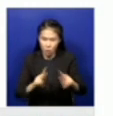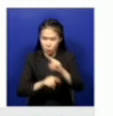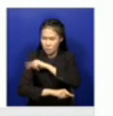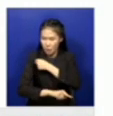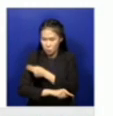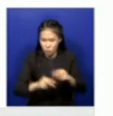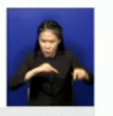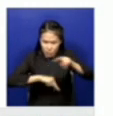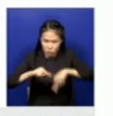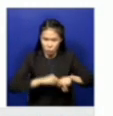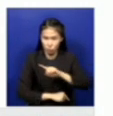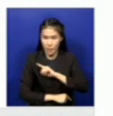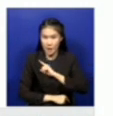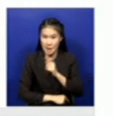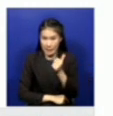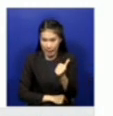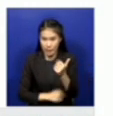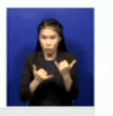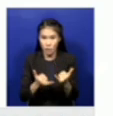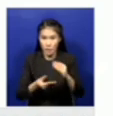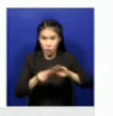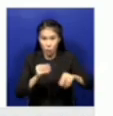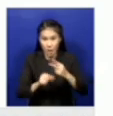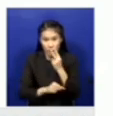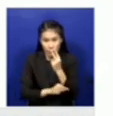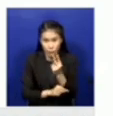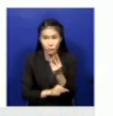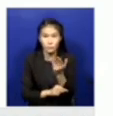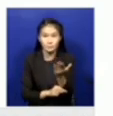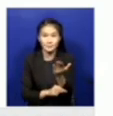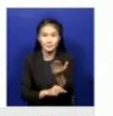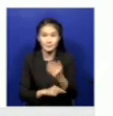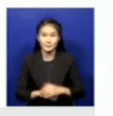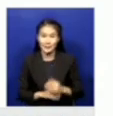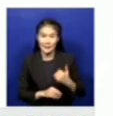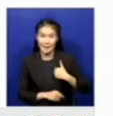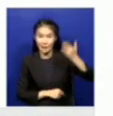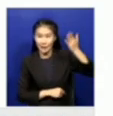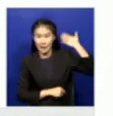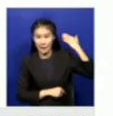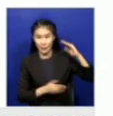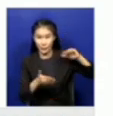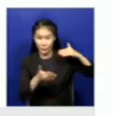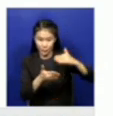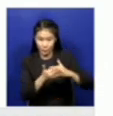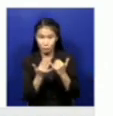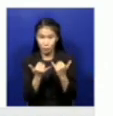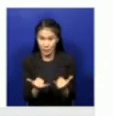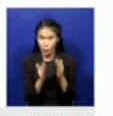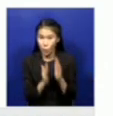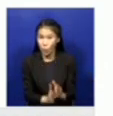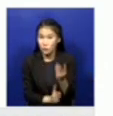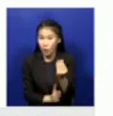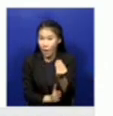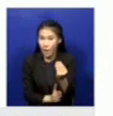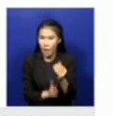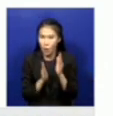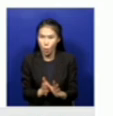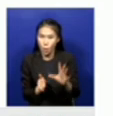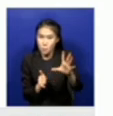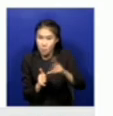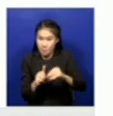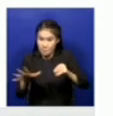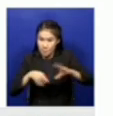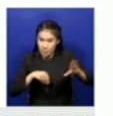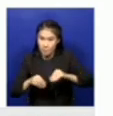องรับได้ตัวเลขขนาดนี้ครับปรากฏว่าตั้งแต่วันแรกจนถึงขณะนี้ปัจจุบันเนี่ยนะครับเรามีจำนวนผู้ติดเชื้อทั้ง